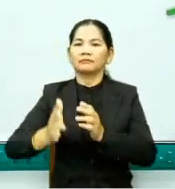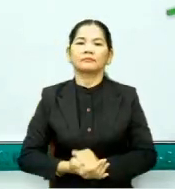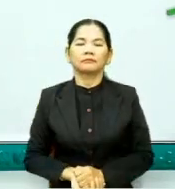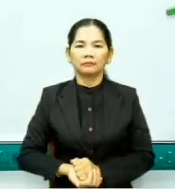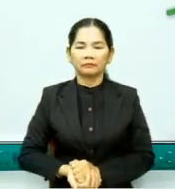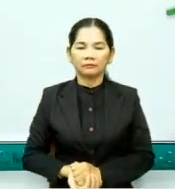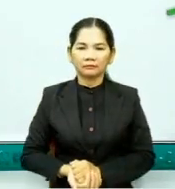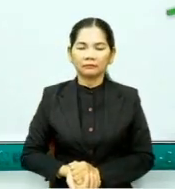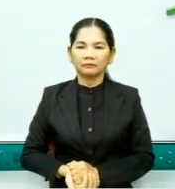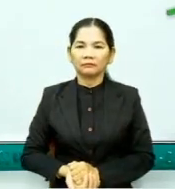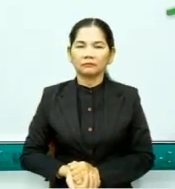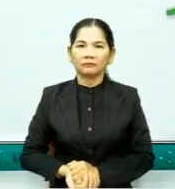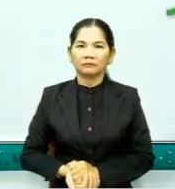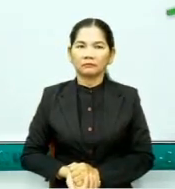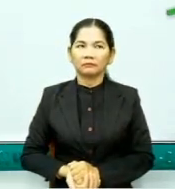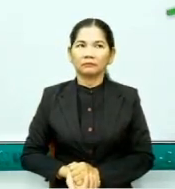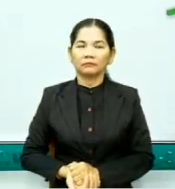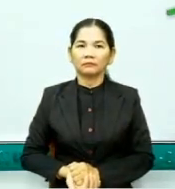sạch sạch